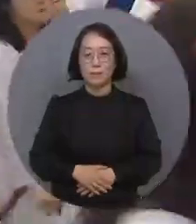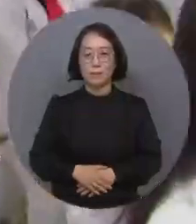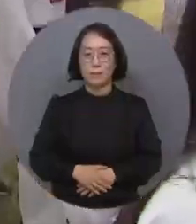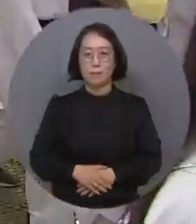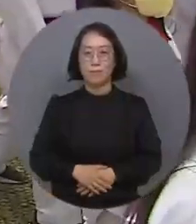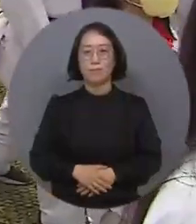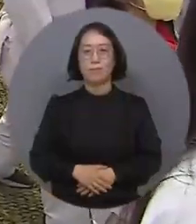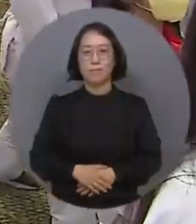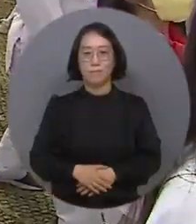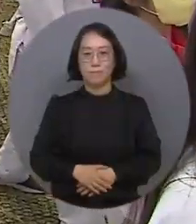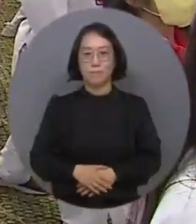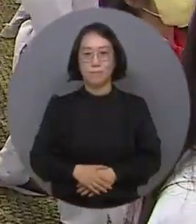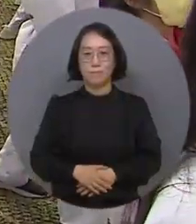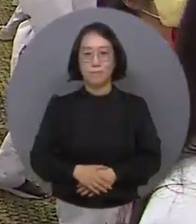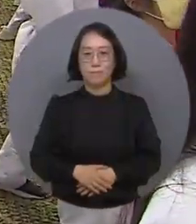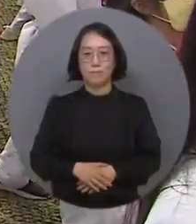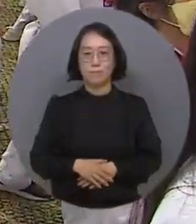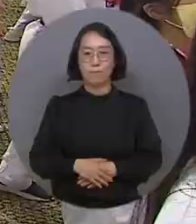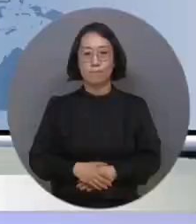복지TV 뉴스 박순용입니다.